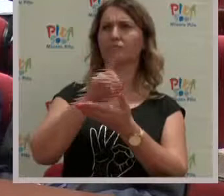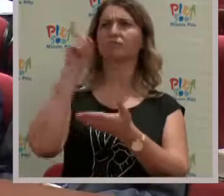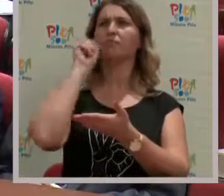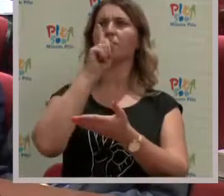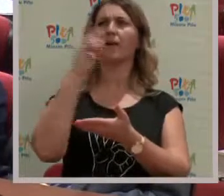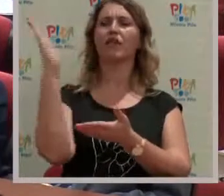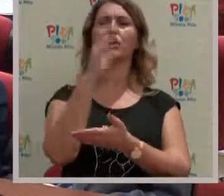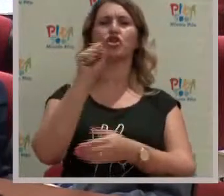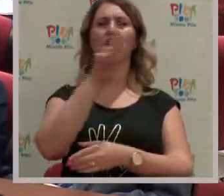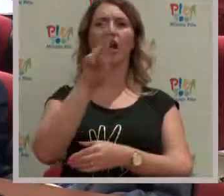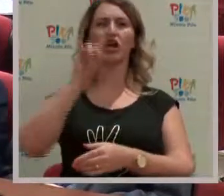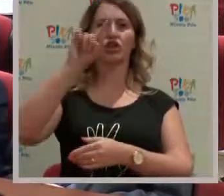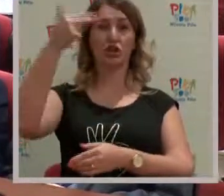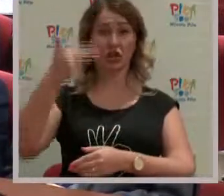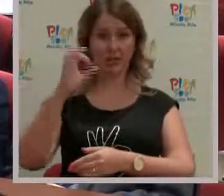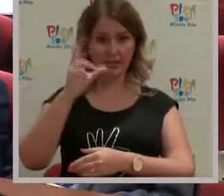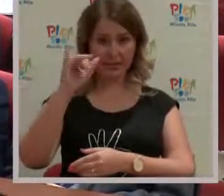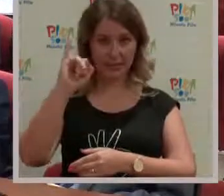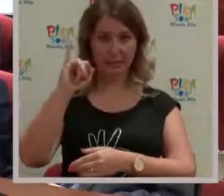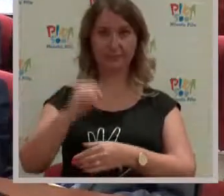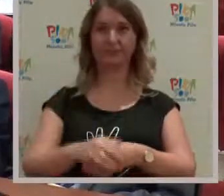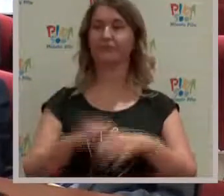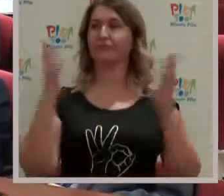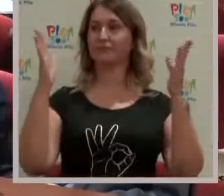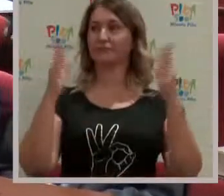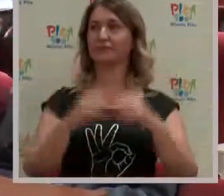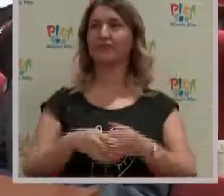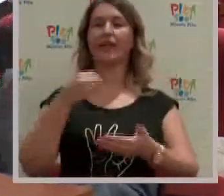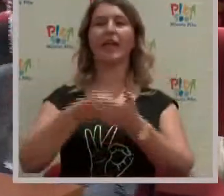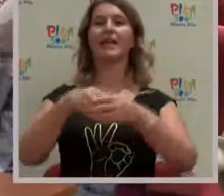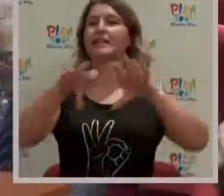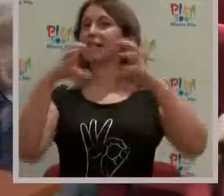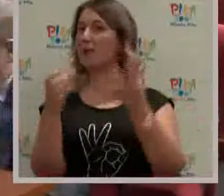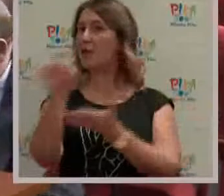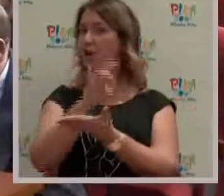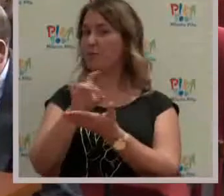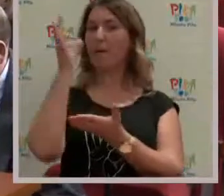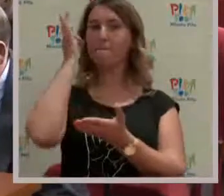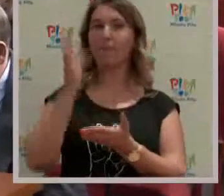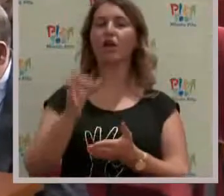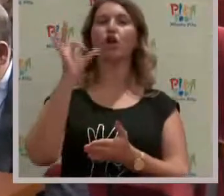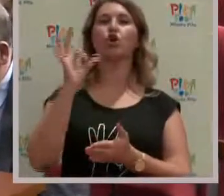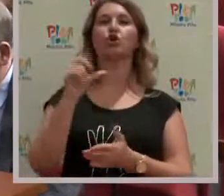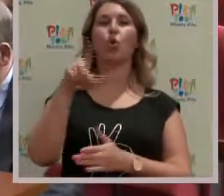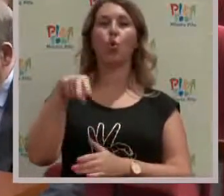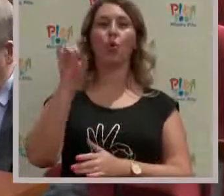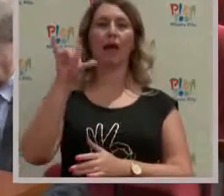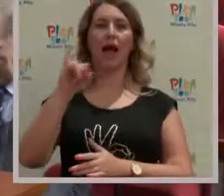Romana Szarzyńskiego oraz skarbnika gminy Piła panią Ewelinę Ślugańską.